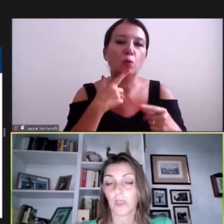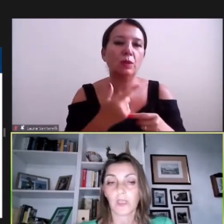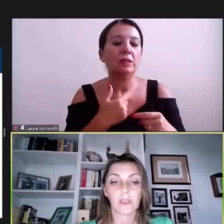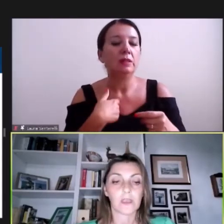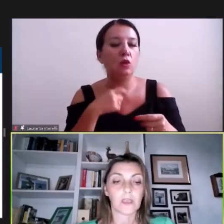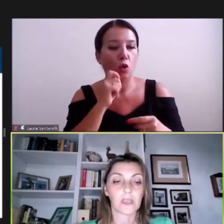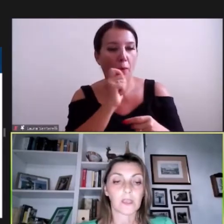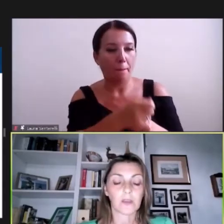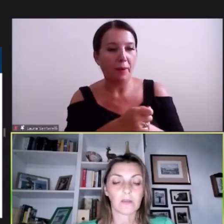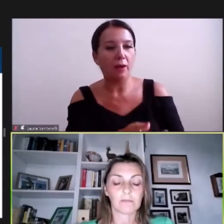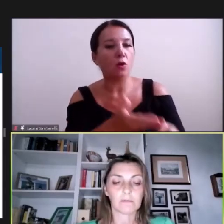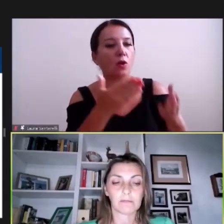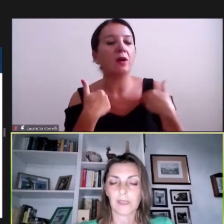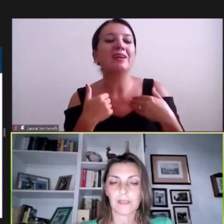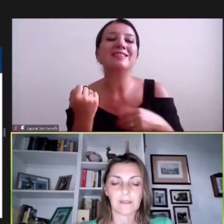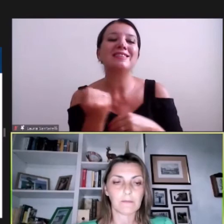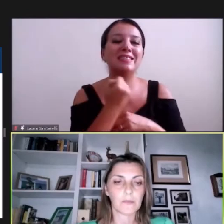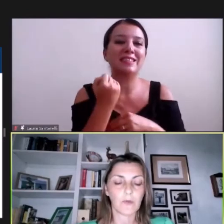servizio.